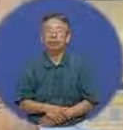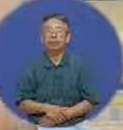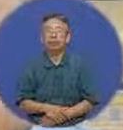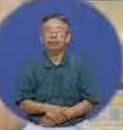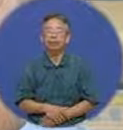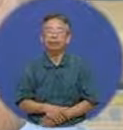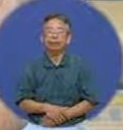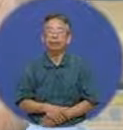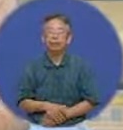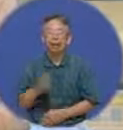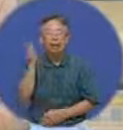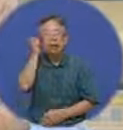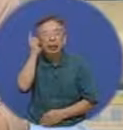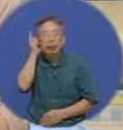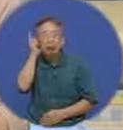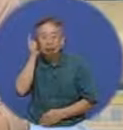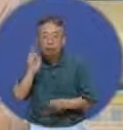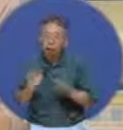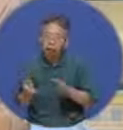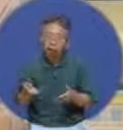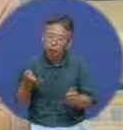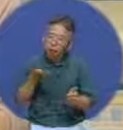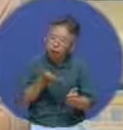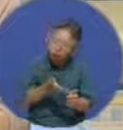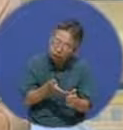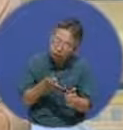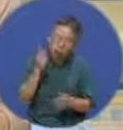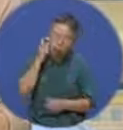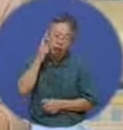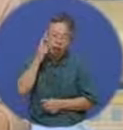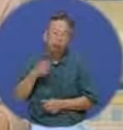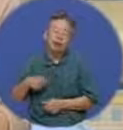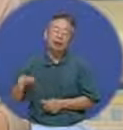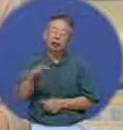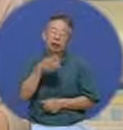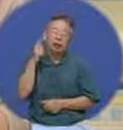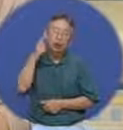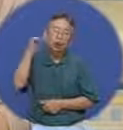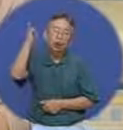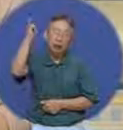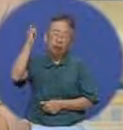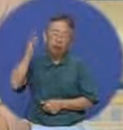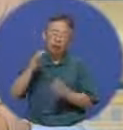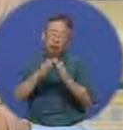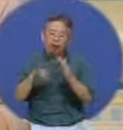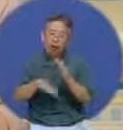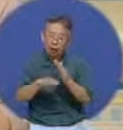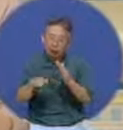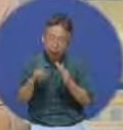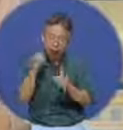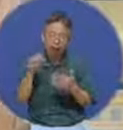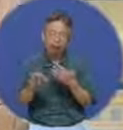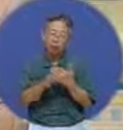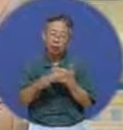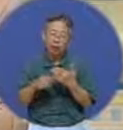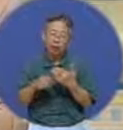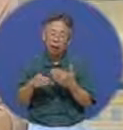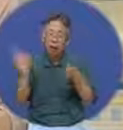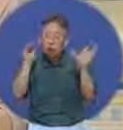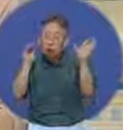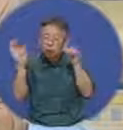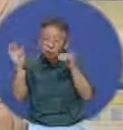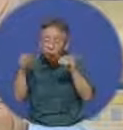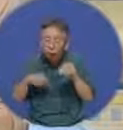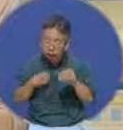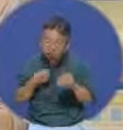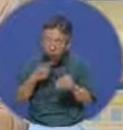はい、携帯電話を子どもに持たせる私たち保護者の方も、家庭で例えば、自分の情報をですね、